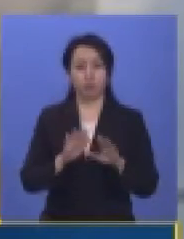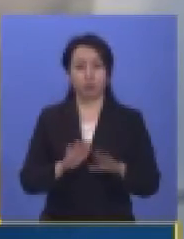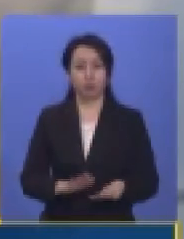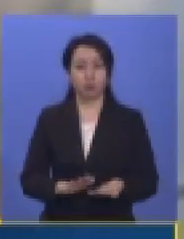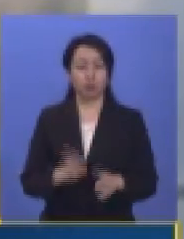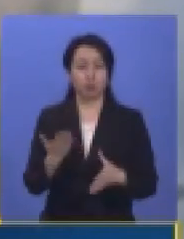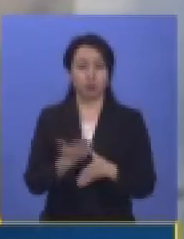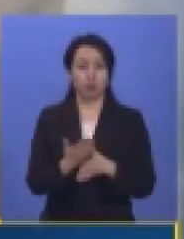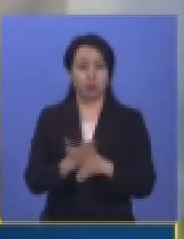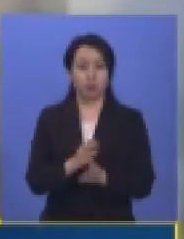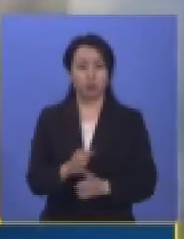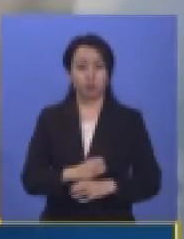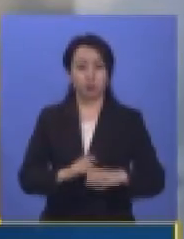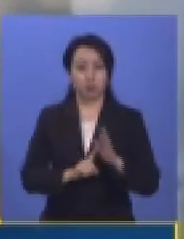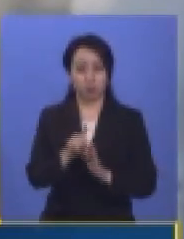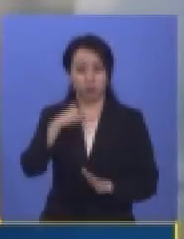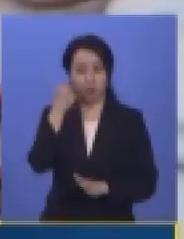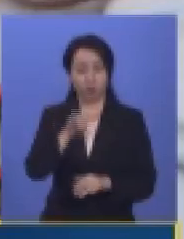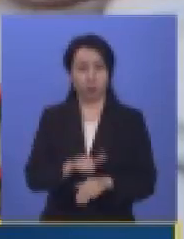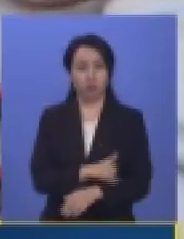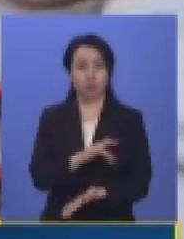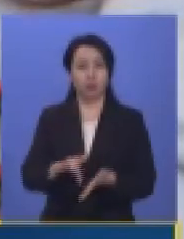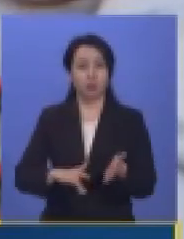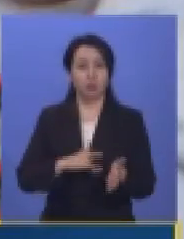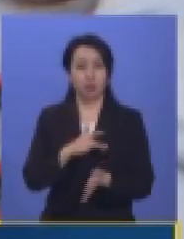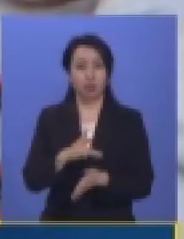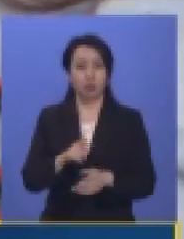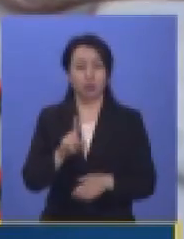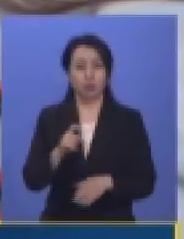Кроме этого, с помощью видеокамер с начала года на улицах областного центра